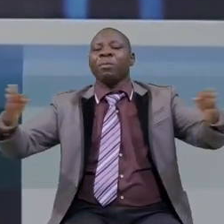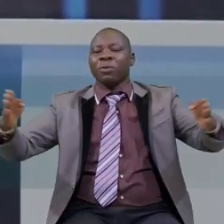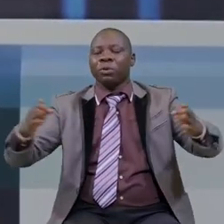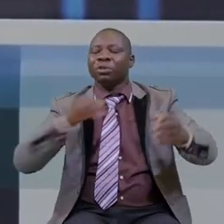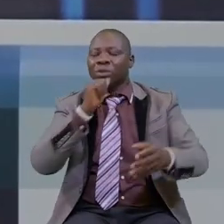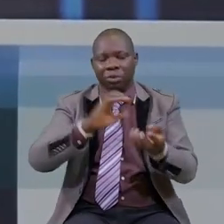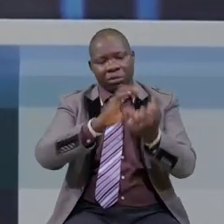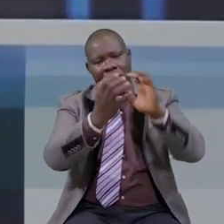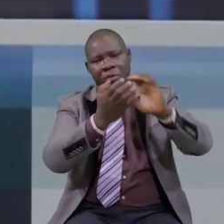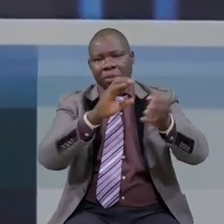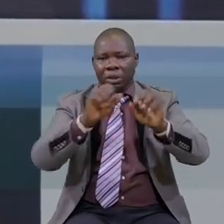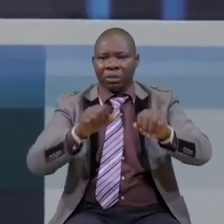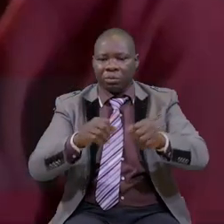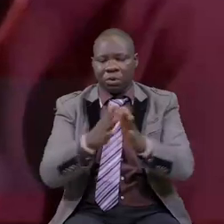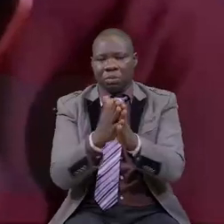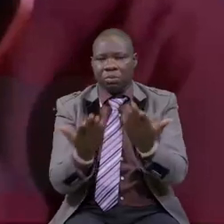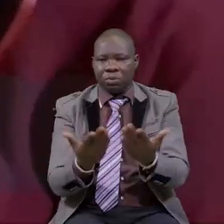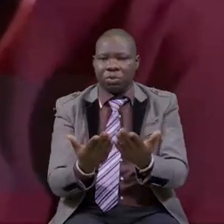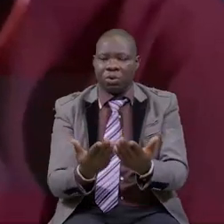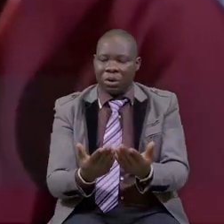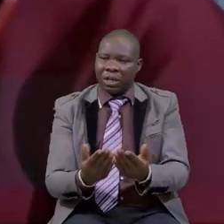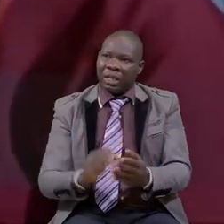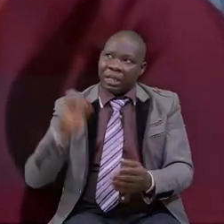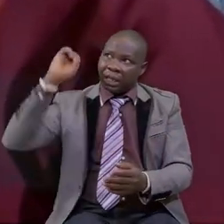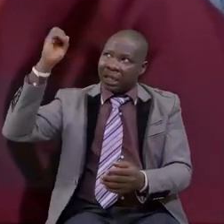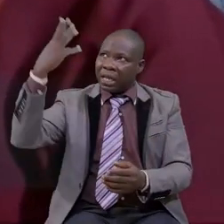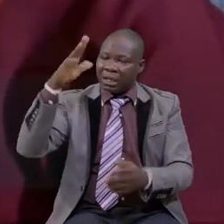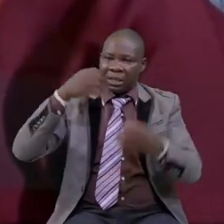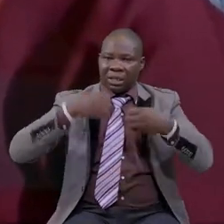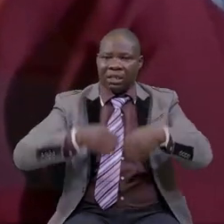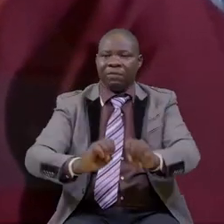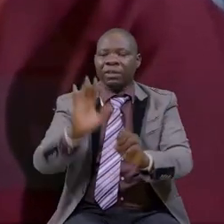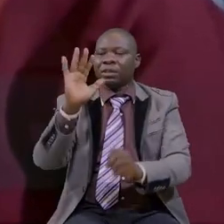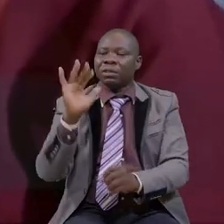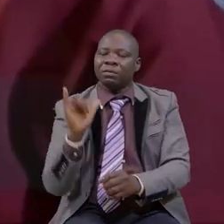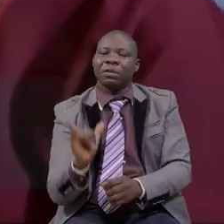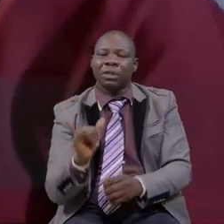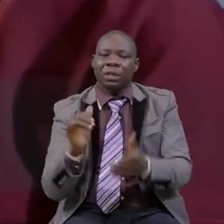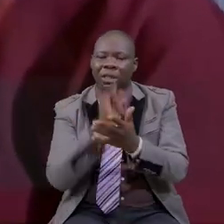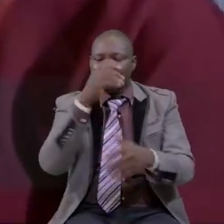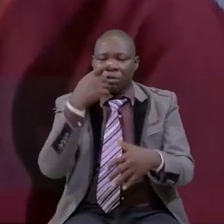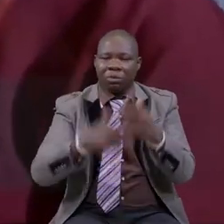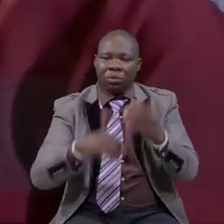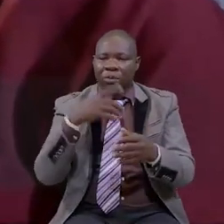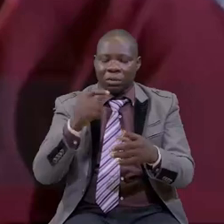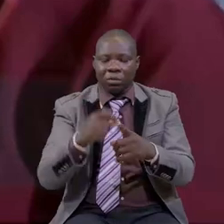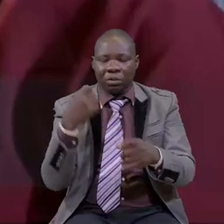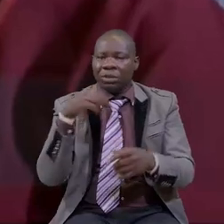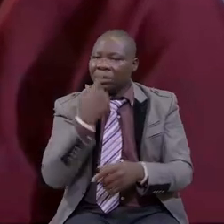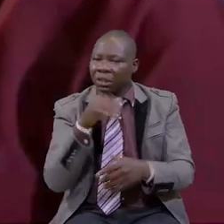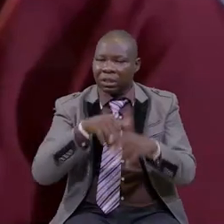B-I-B-L-E, la Bible, le grand livre est incomparable, éclairant efficacement. C'est ce que Dieu a dit en Ésaïe